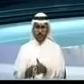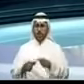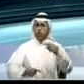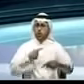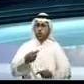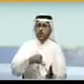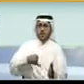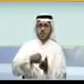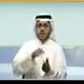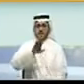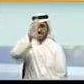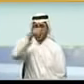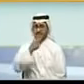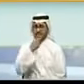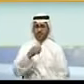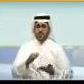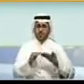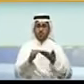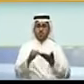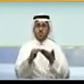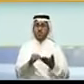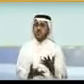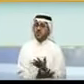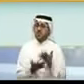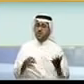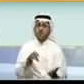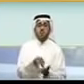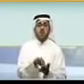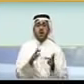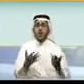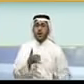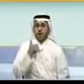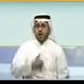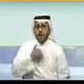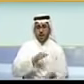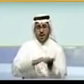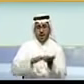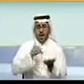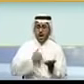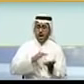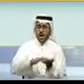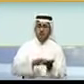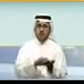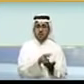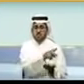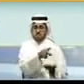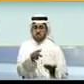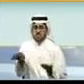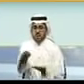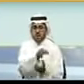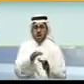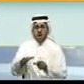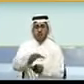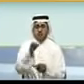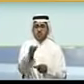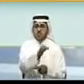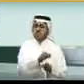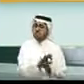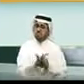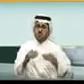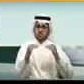يواصل مركز الملك سلمان للإغاثة والأعمال الإنسانية تقديم المساعدات لأبناء الشعب اليمني في كافة المناطق اليمنية دون